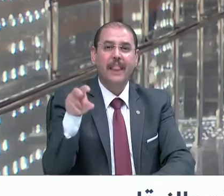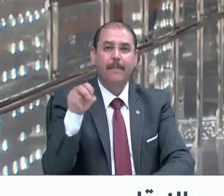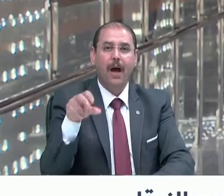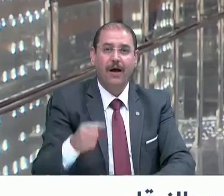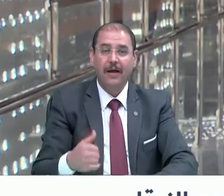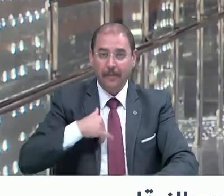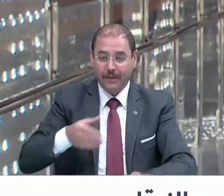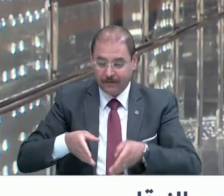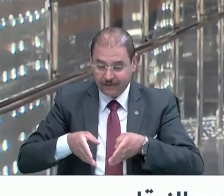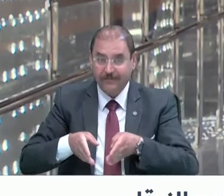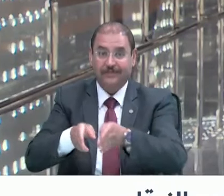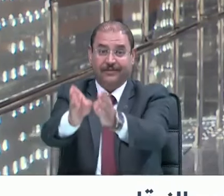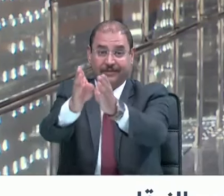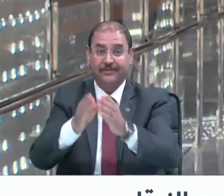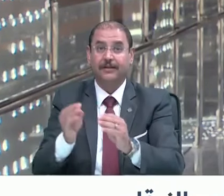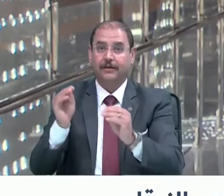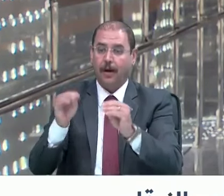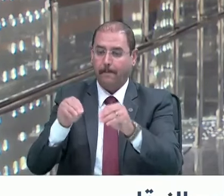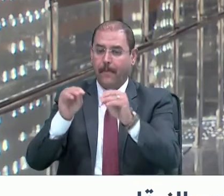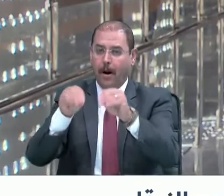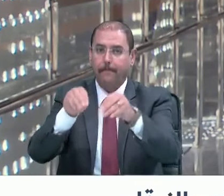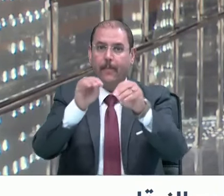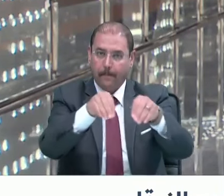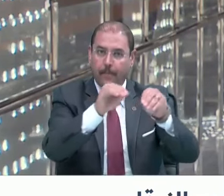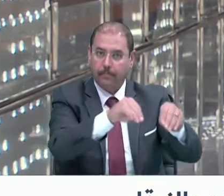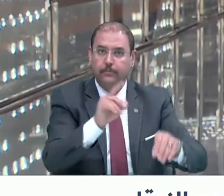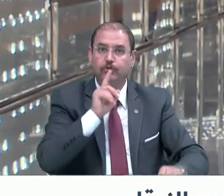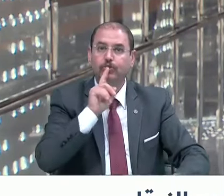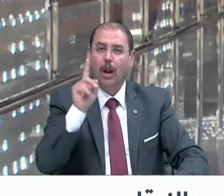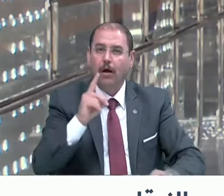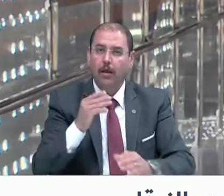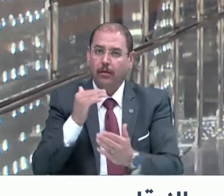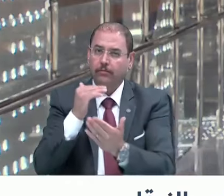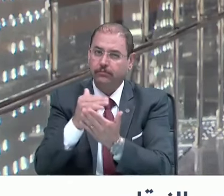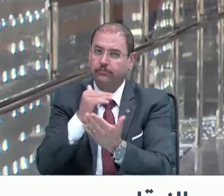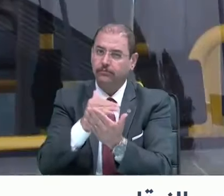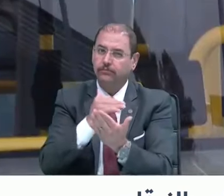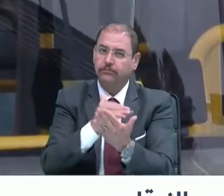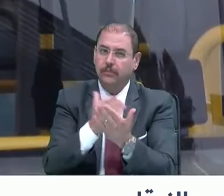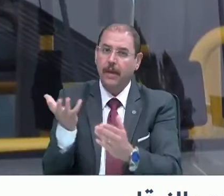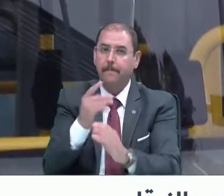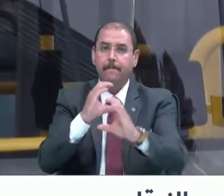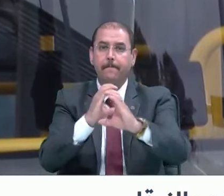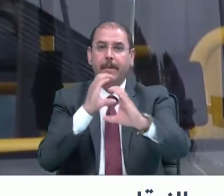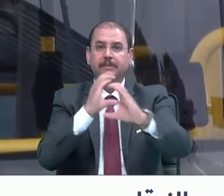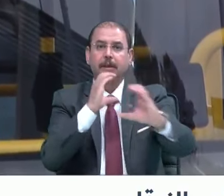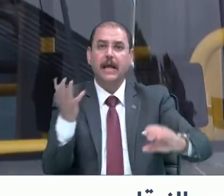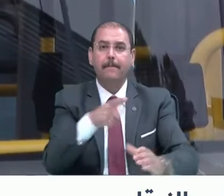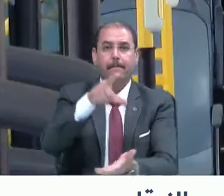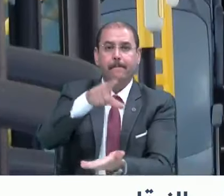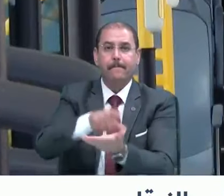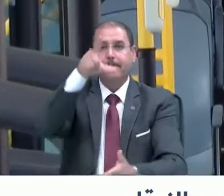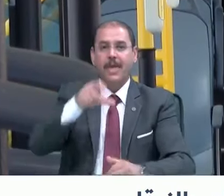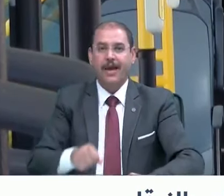المرحلة الثانية هذه متوقع أن يعمل بها حوالي أيضًا 100 حافلة بانتظار استكمال